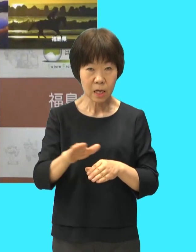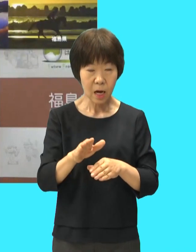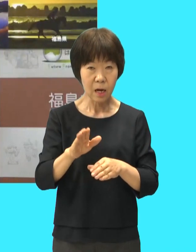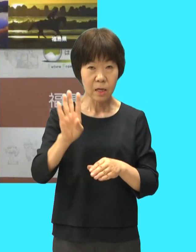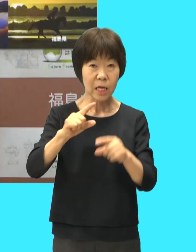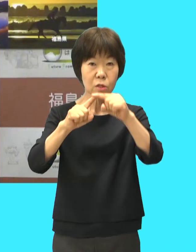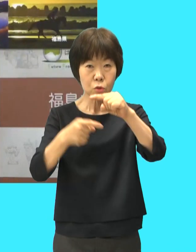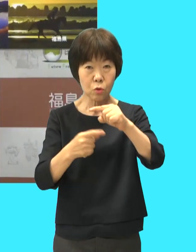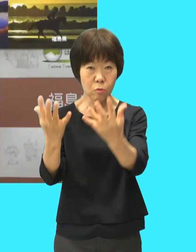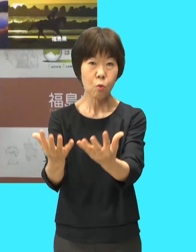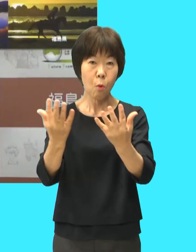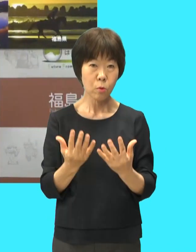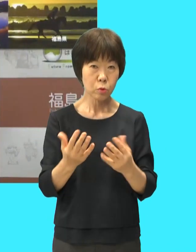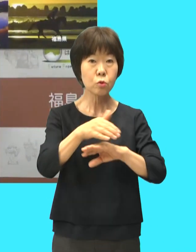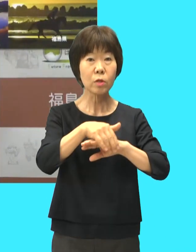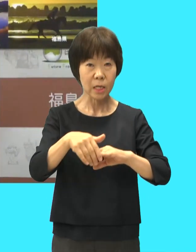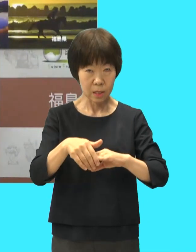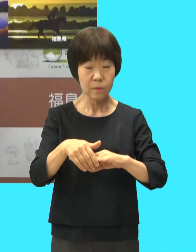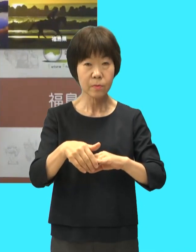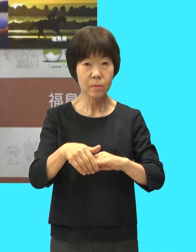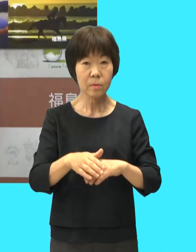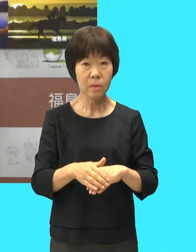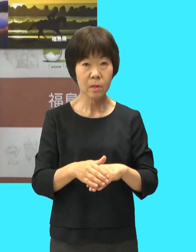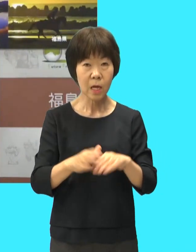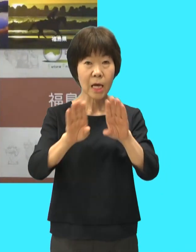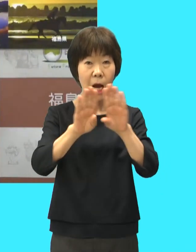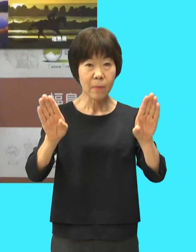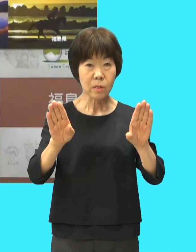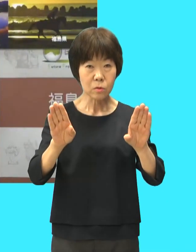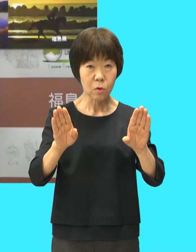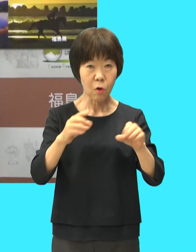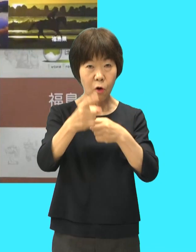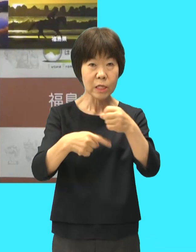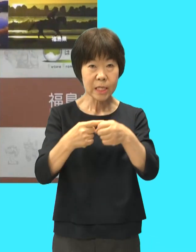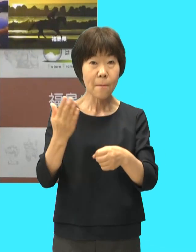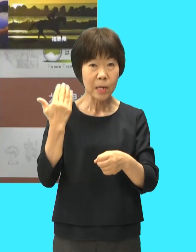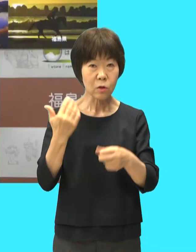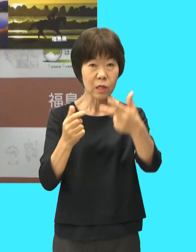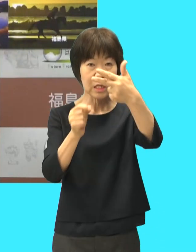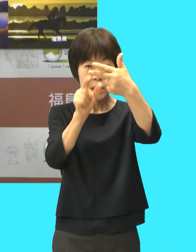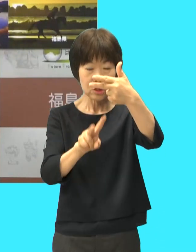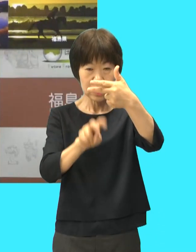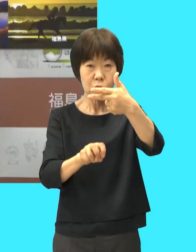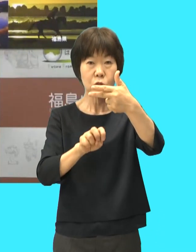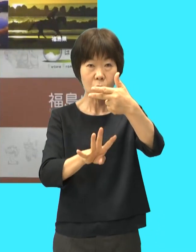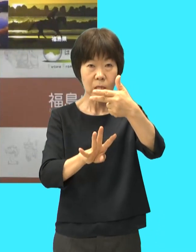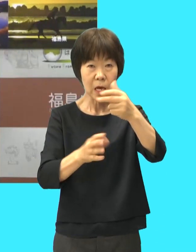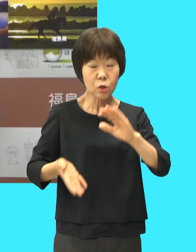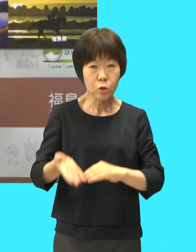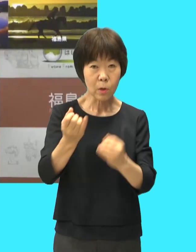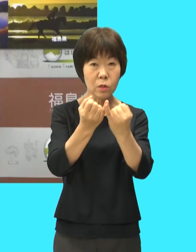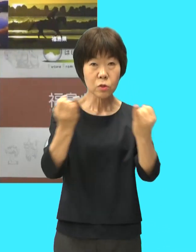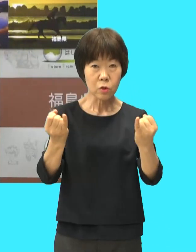を大門される予定となっております開幕の一年前となる204日にはソフトボール